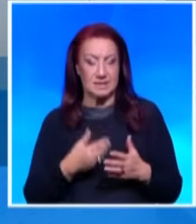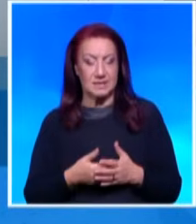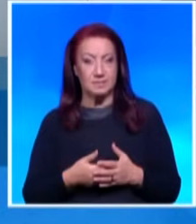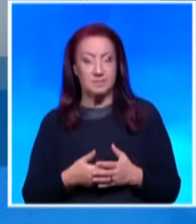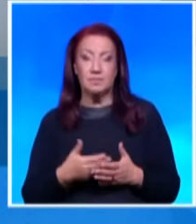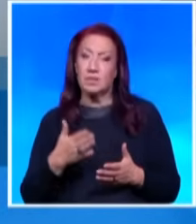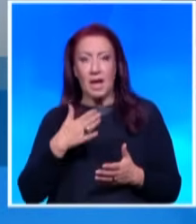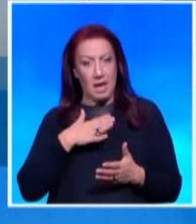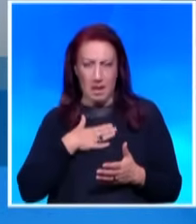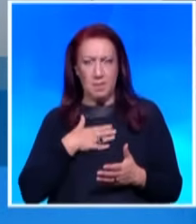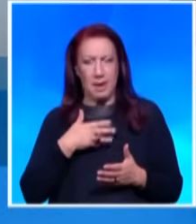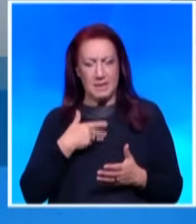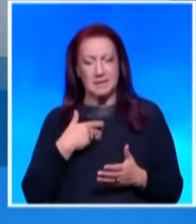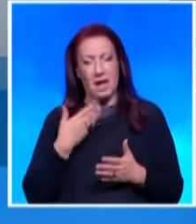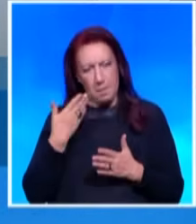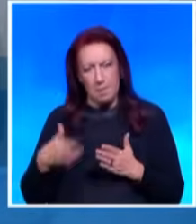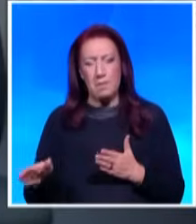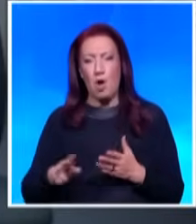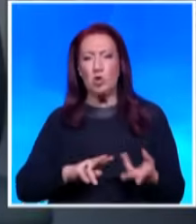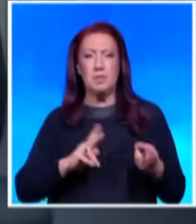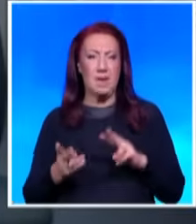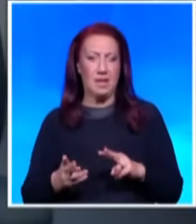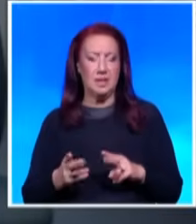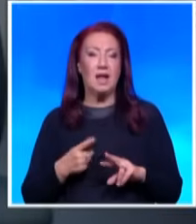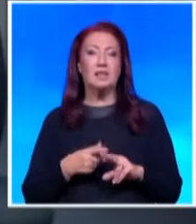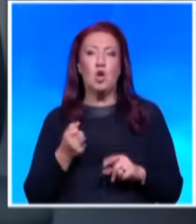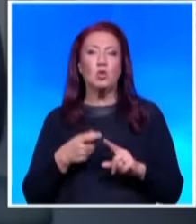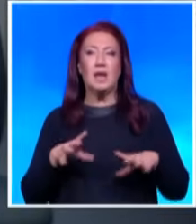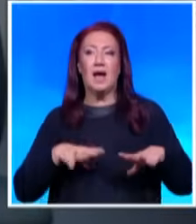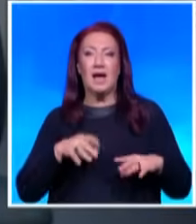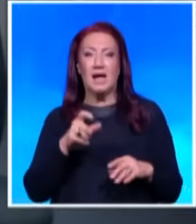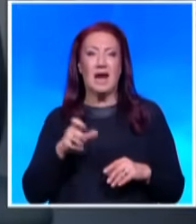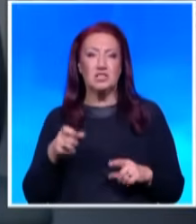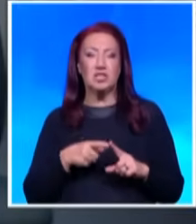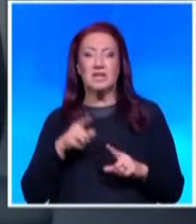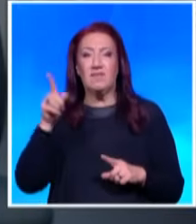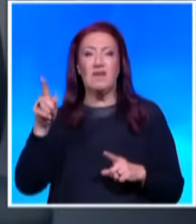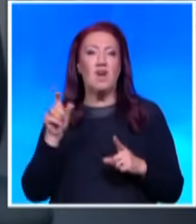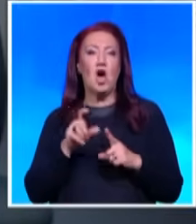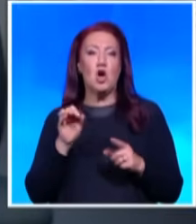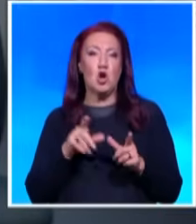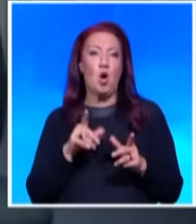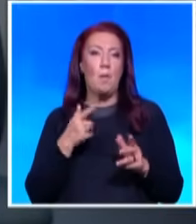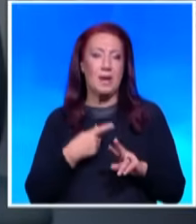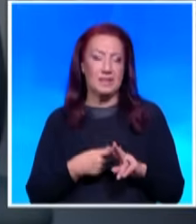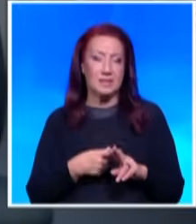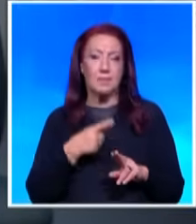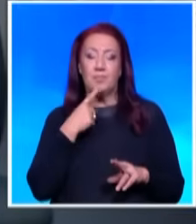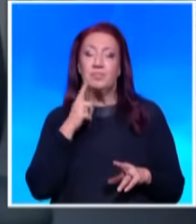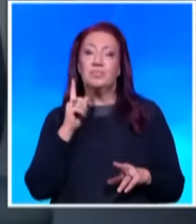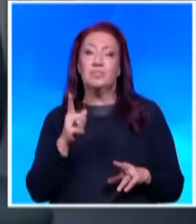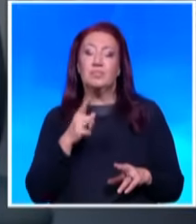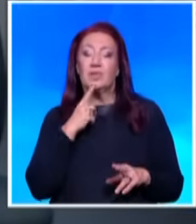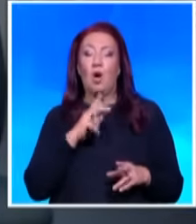от граждани в Роман. Това обаче е невъзможно да се случи, защото по закон касиране може да се поиска само от кандидати